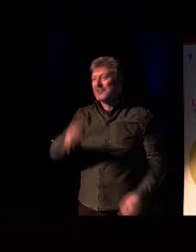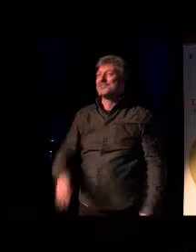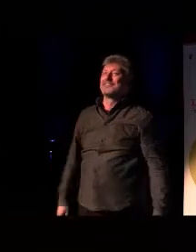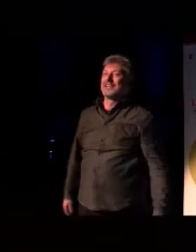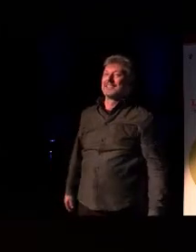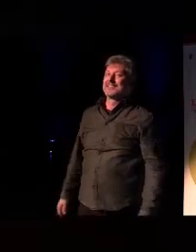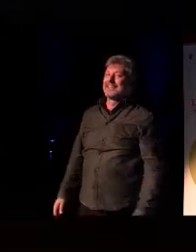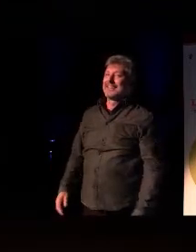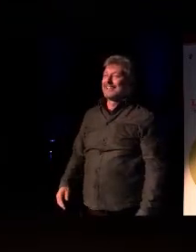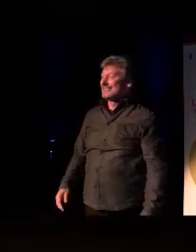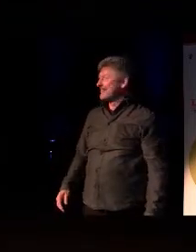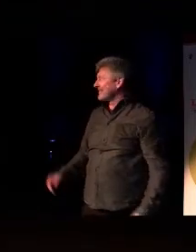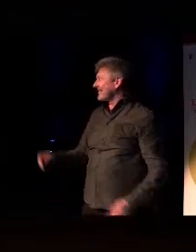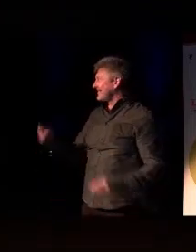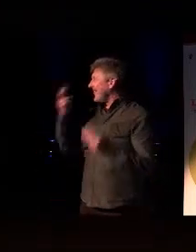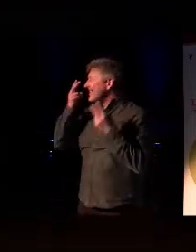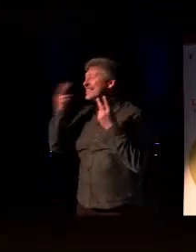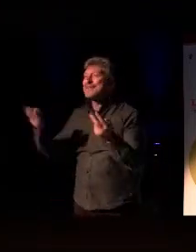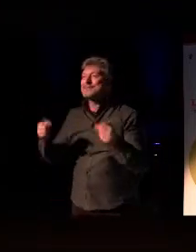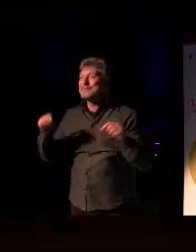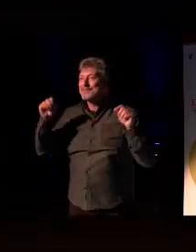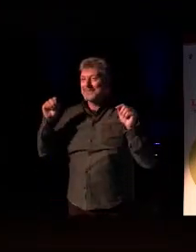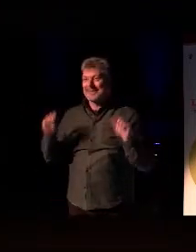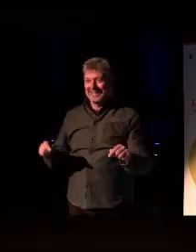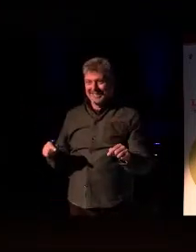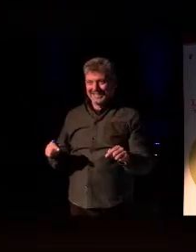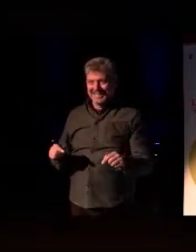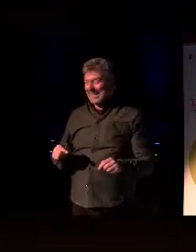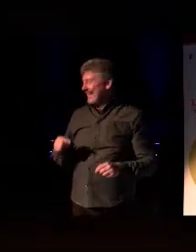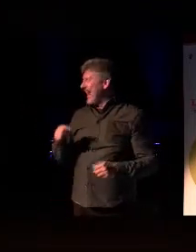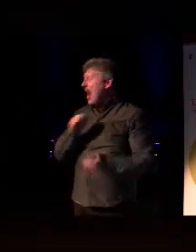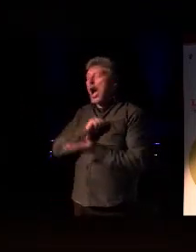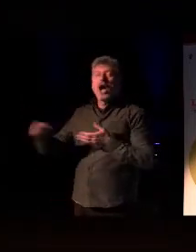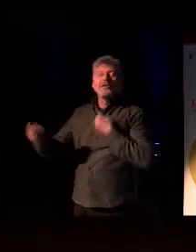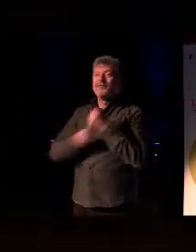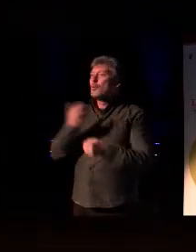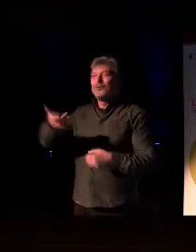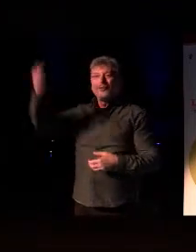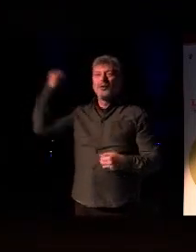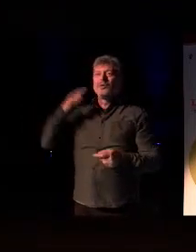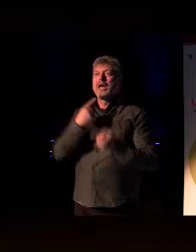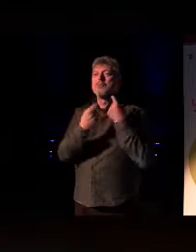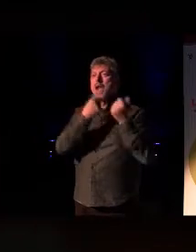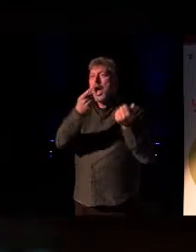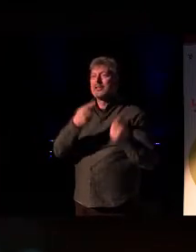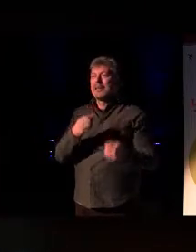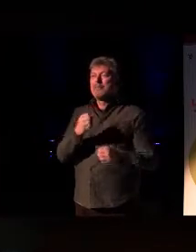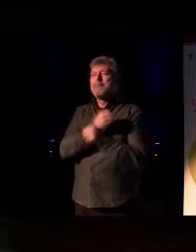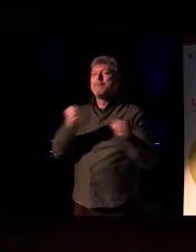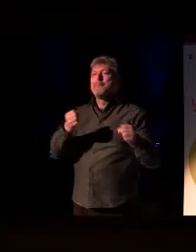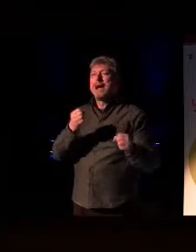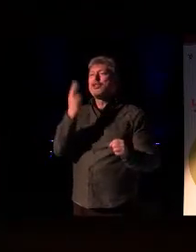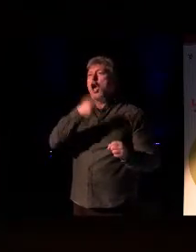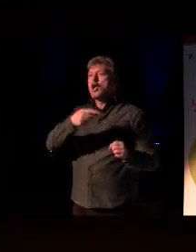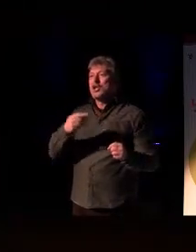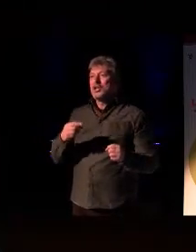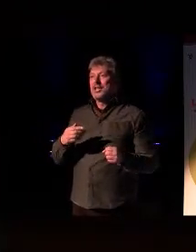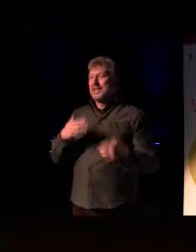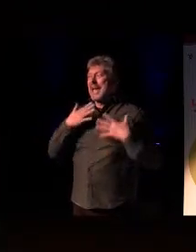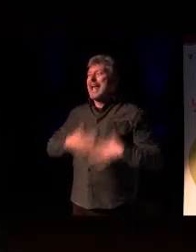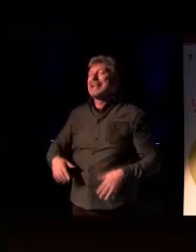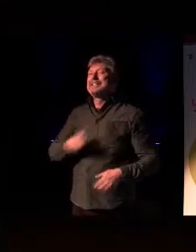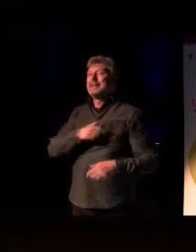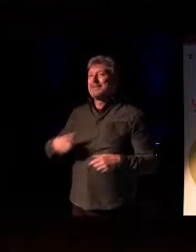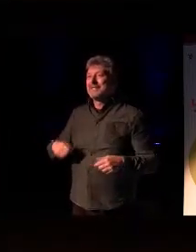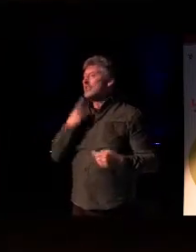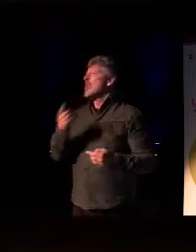Fantastisk! Og så det, se her nå, dette har aldri vært gjort I verdenshistorien. Jeg snakket med Bent Høie ut I gangen, han mente dette ville gå bra på grunn av